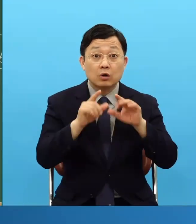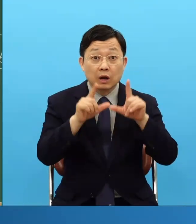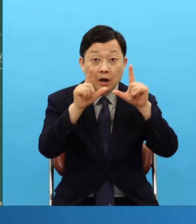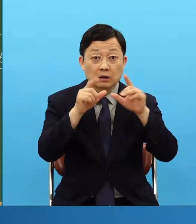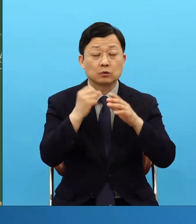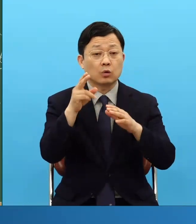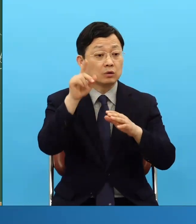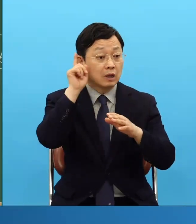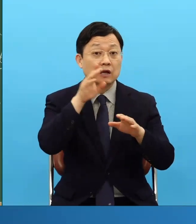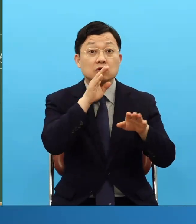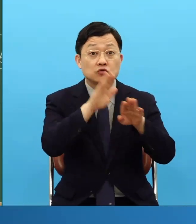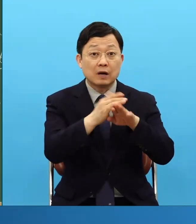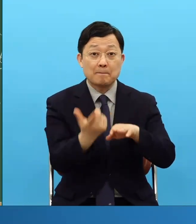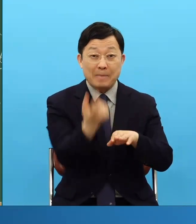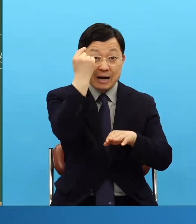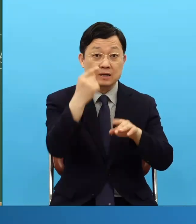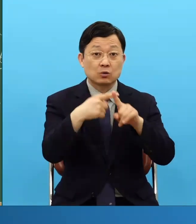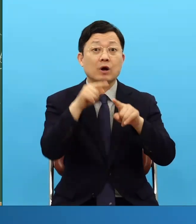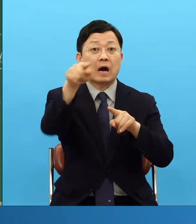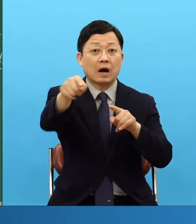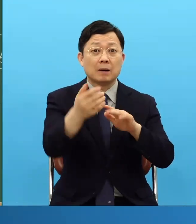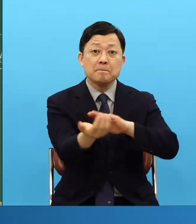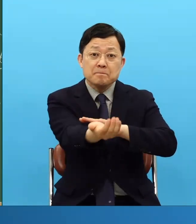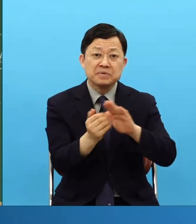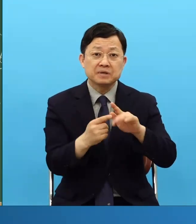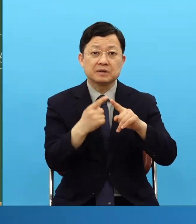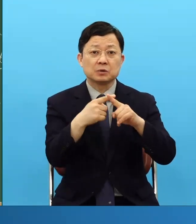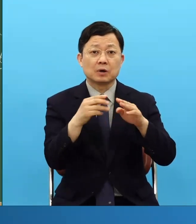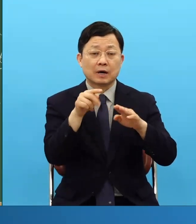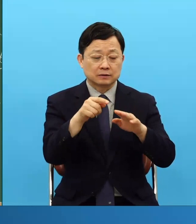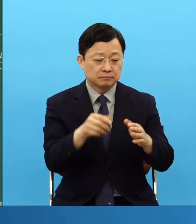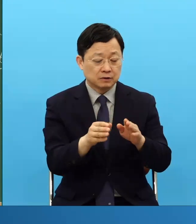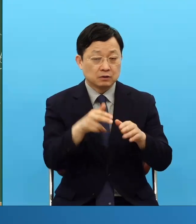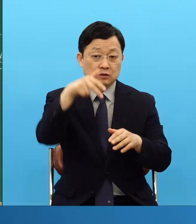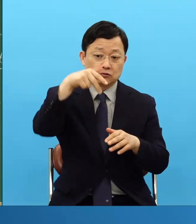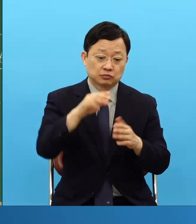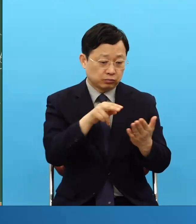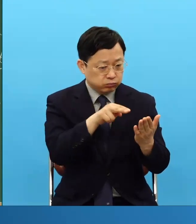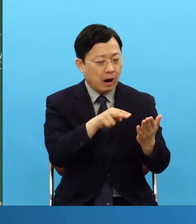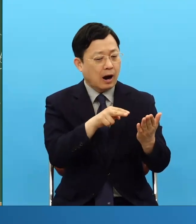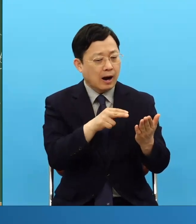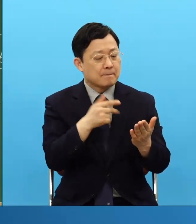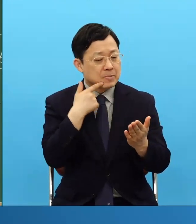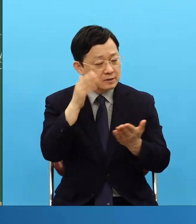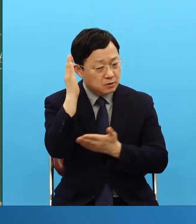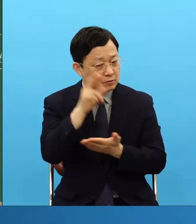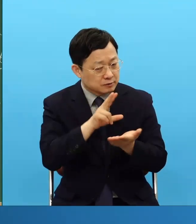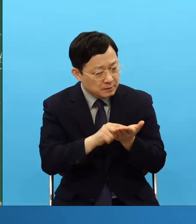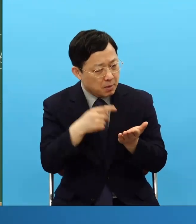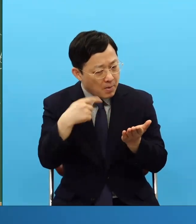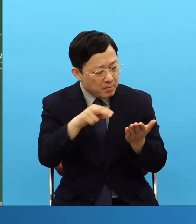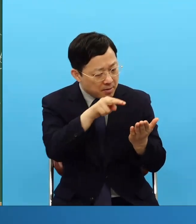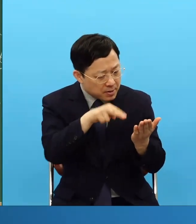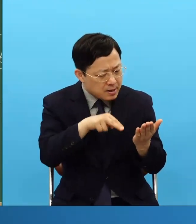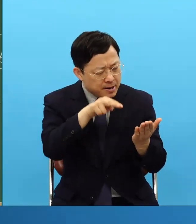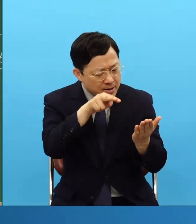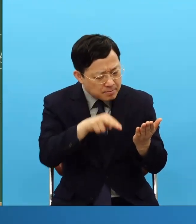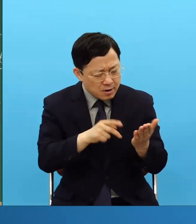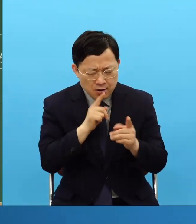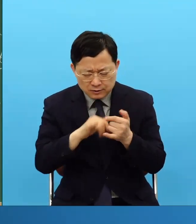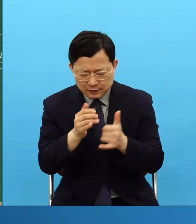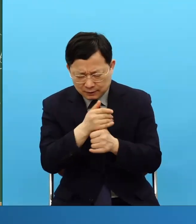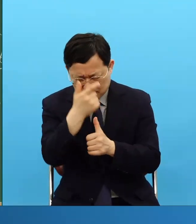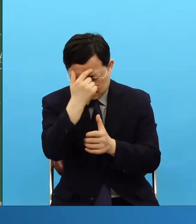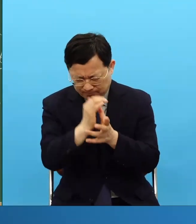가도 확인할 수 Even 있어요. if you can't do that, you can just prepare a little bit and you go a little bit early on the Lord's Day to church. You can confirm it 그래서 all 예배 then. 전에 여러분이 그 언약